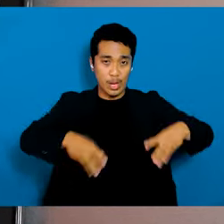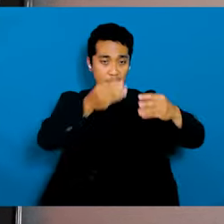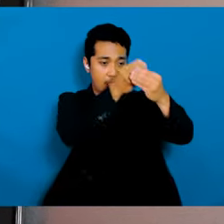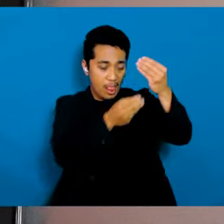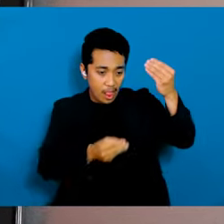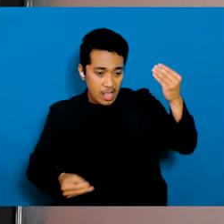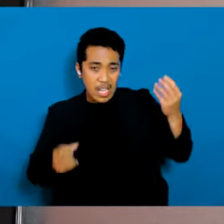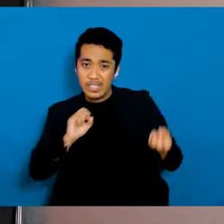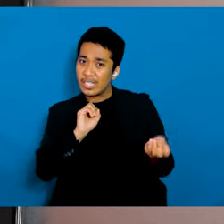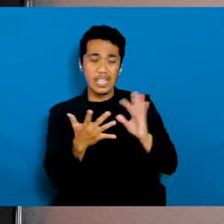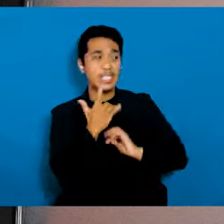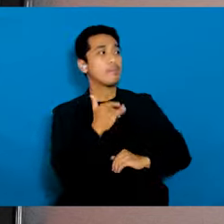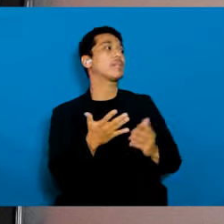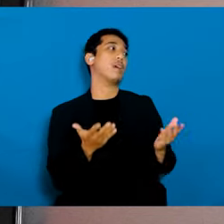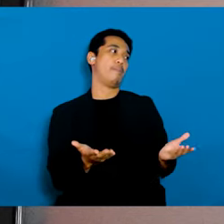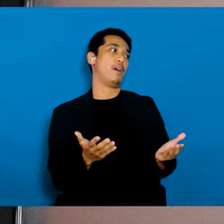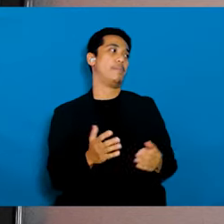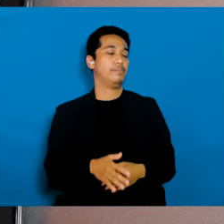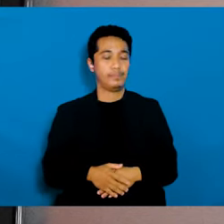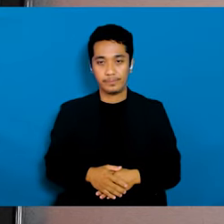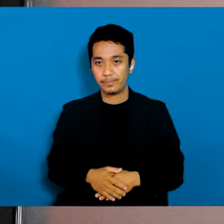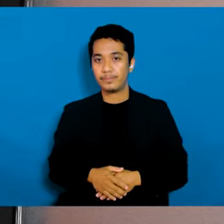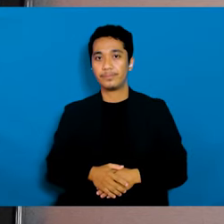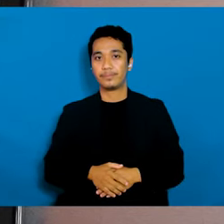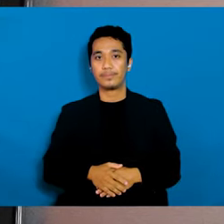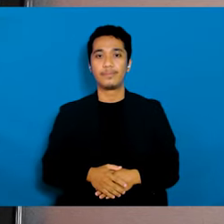Kalau dari strukturalnya yang terjadi seperti apa nih sekarang?